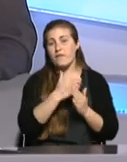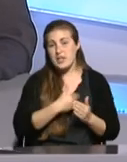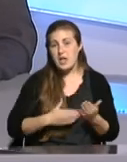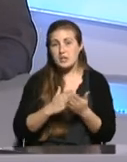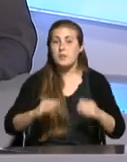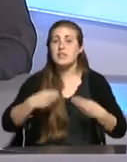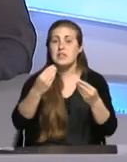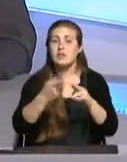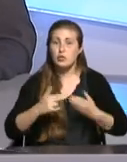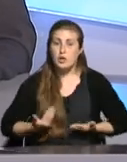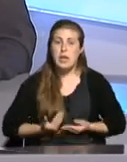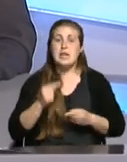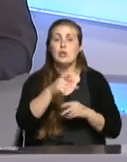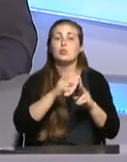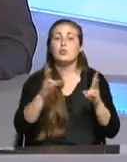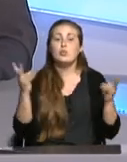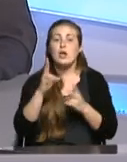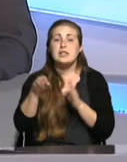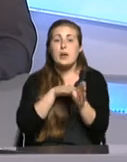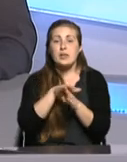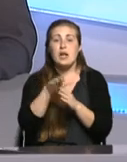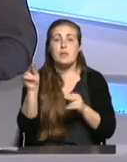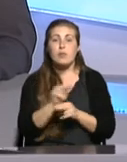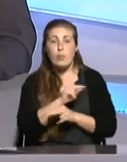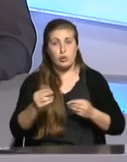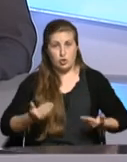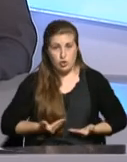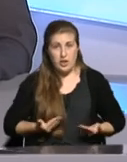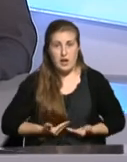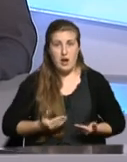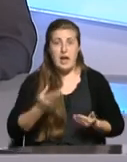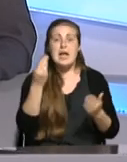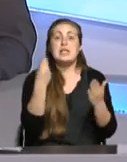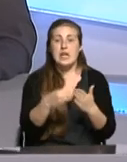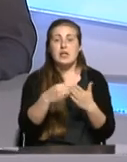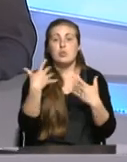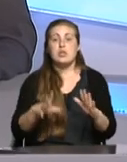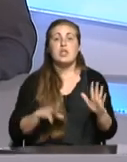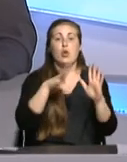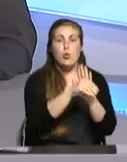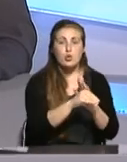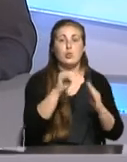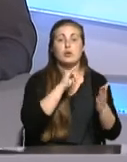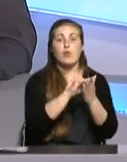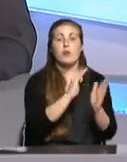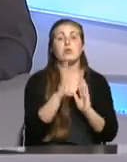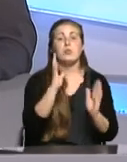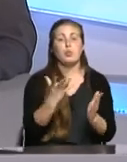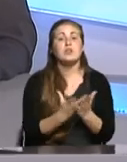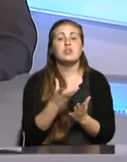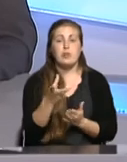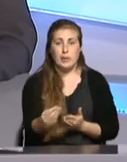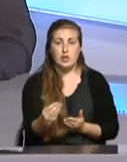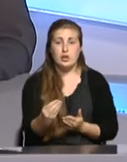тем кто нуждается в капитальном ремонте жилья деньги заложены и установленным порядком будут выплачены